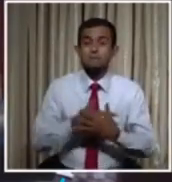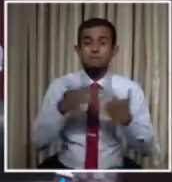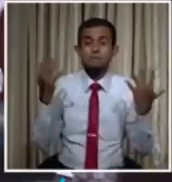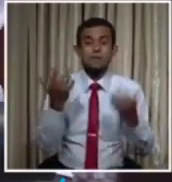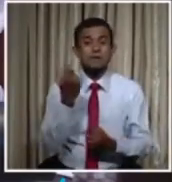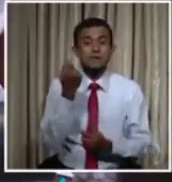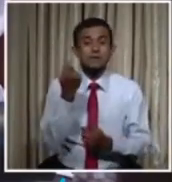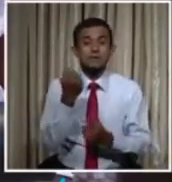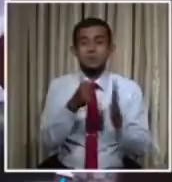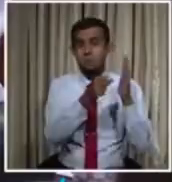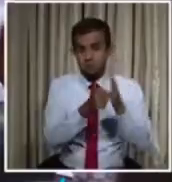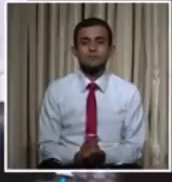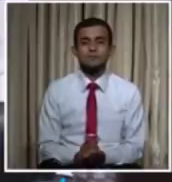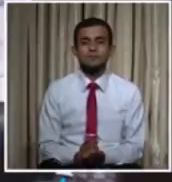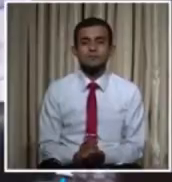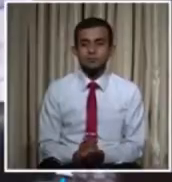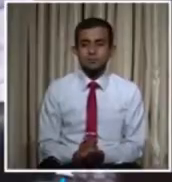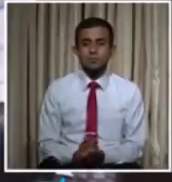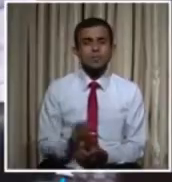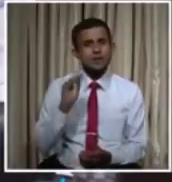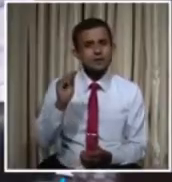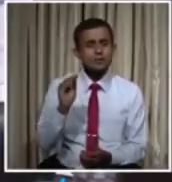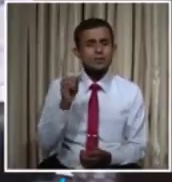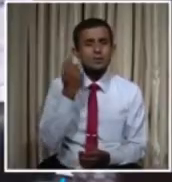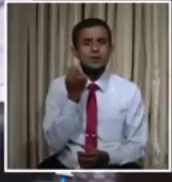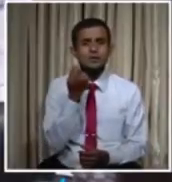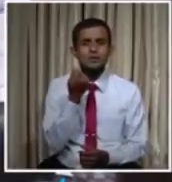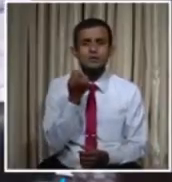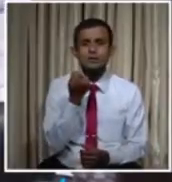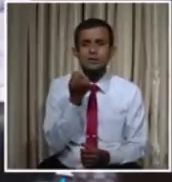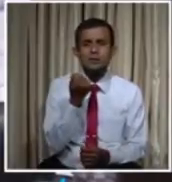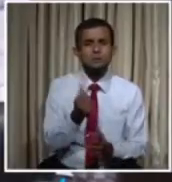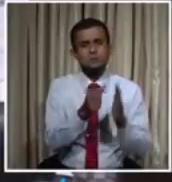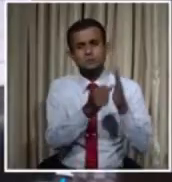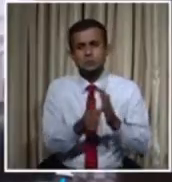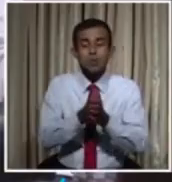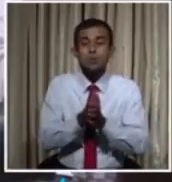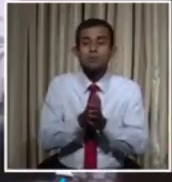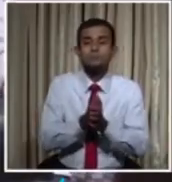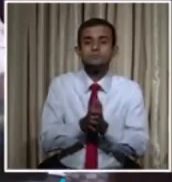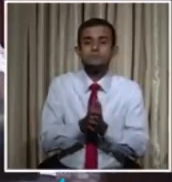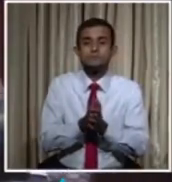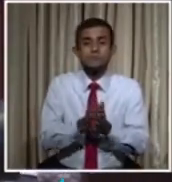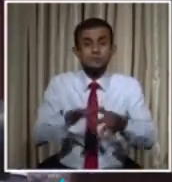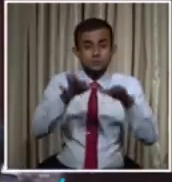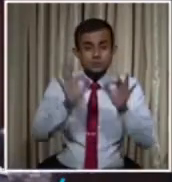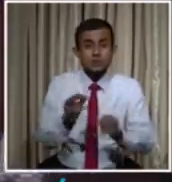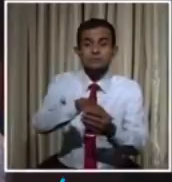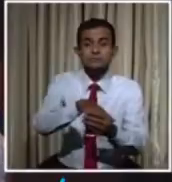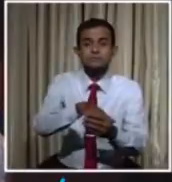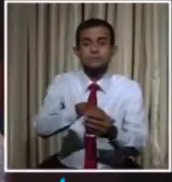ආර්ථික අවපාතයක් ඇති වුණා. නමුත් ඒ ආර්ථික අර්බුද සහ ඛේදවාචක නිවැරදි දැක්මක්